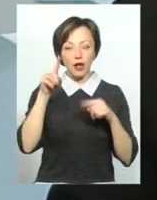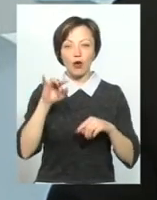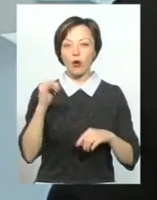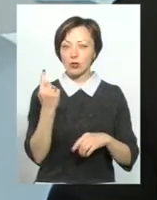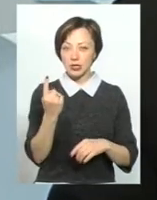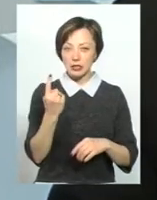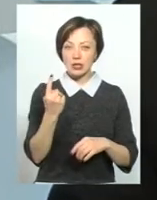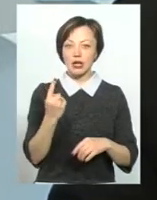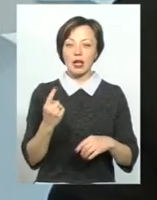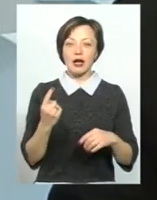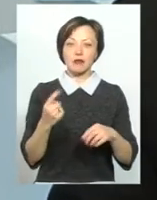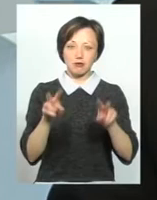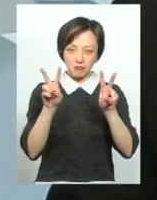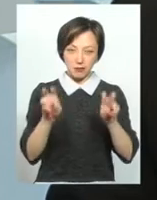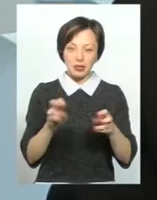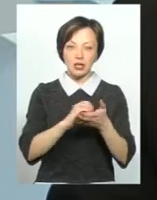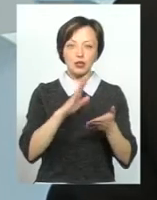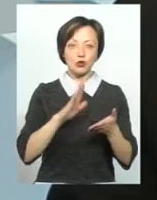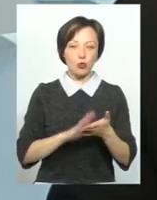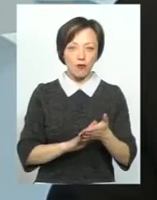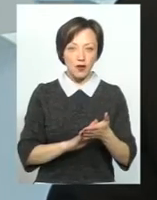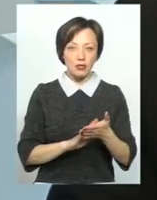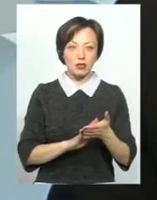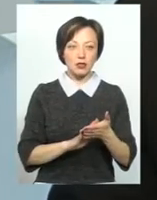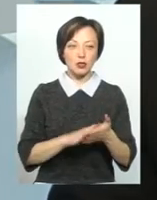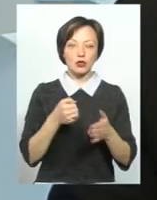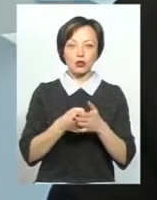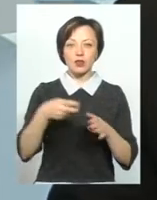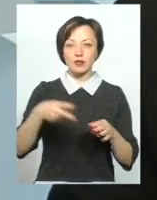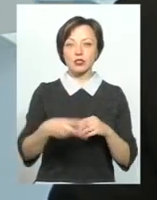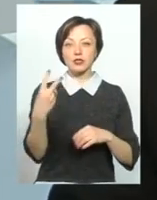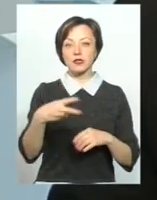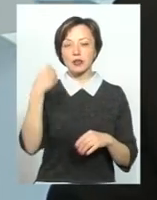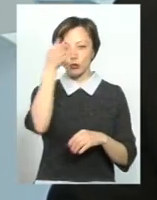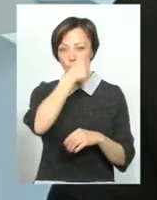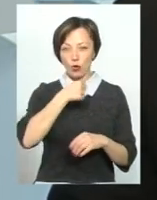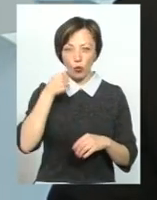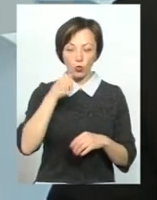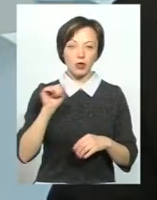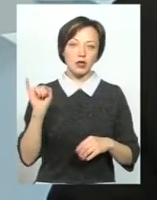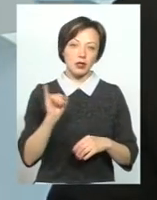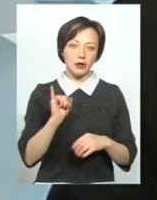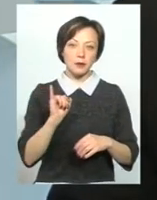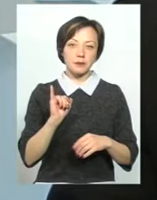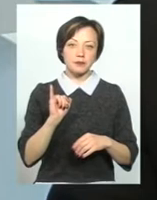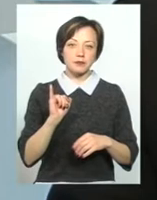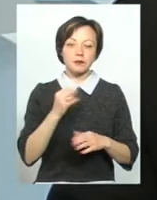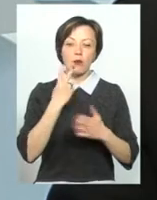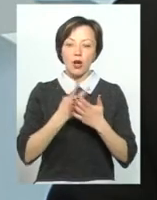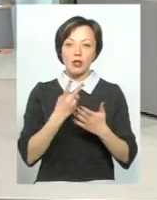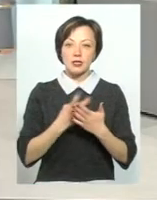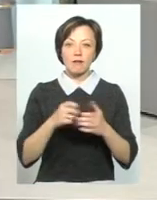із препаратів зареєстрований Емістим до 2020 року, і він